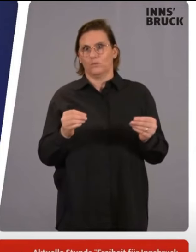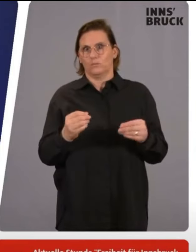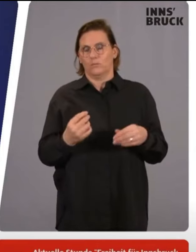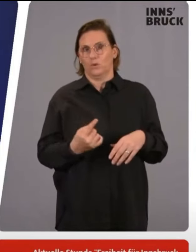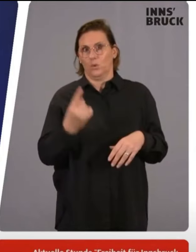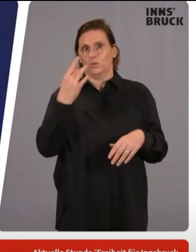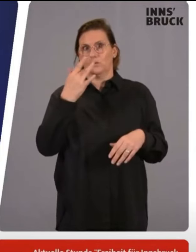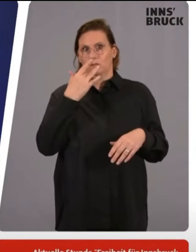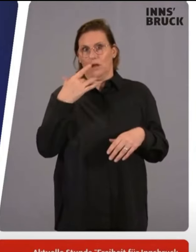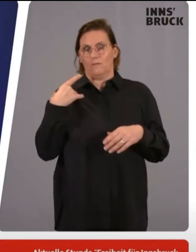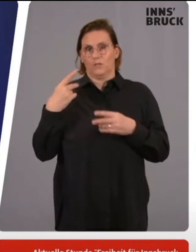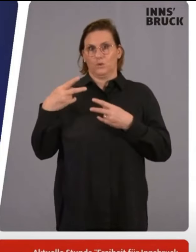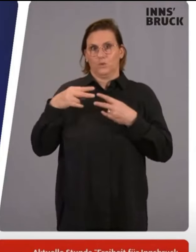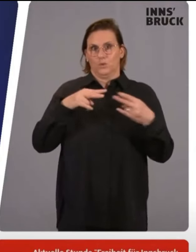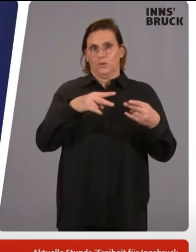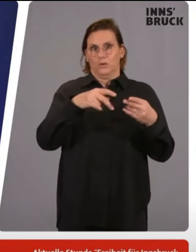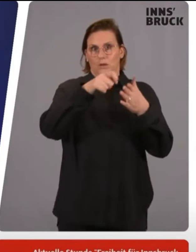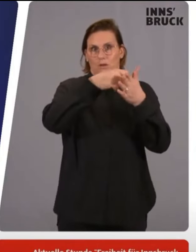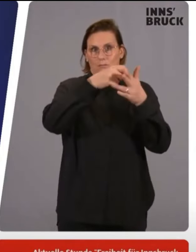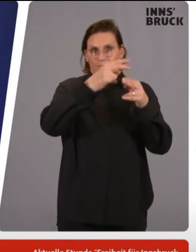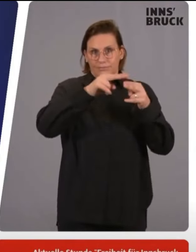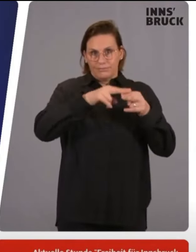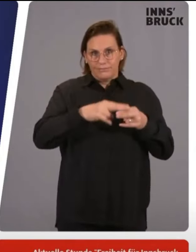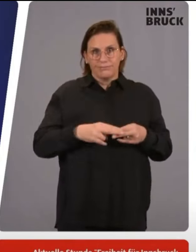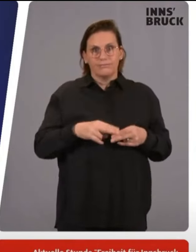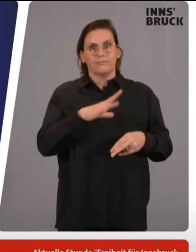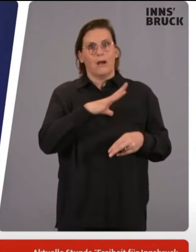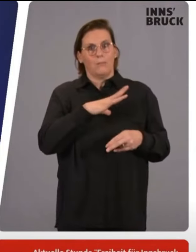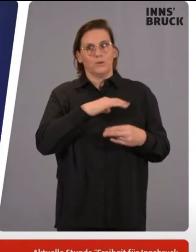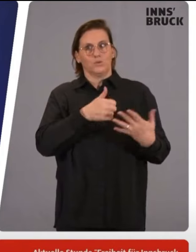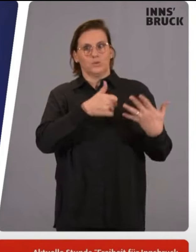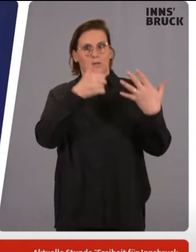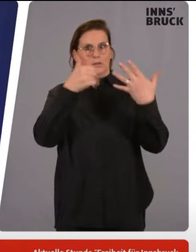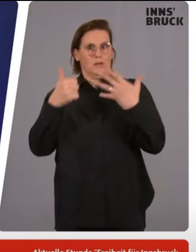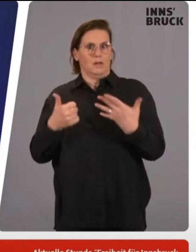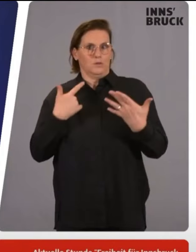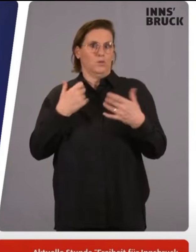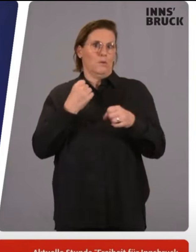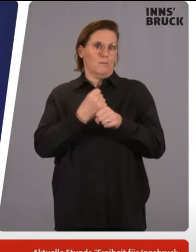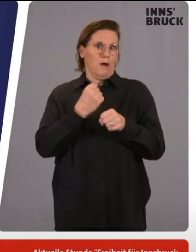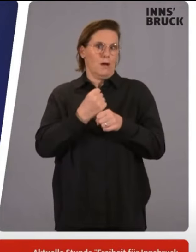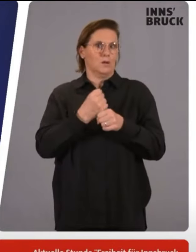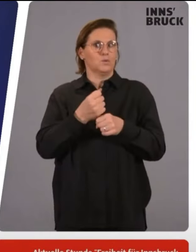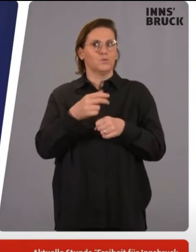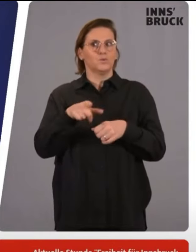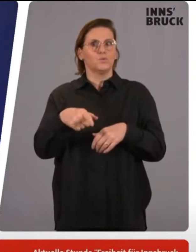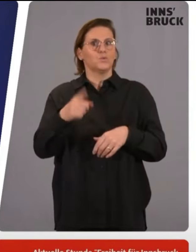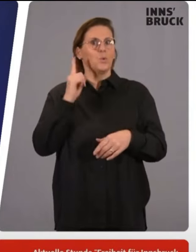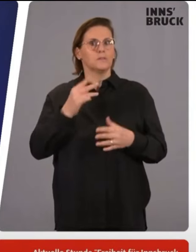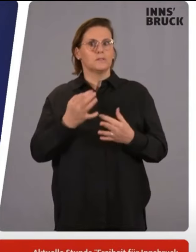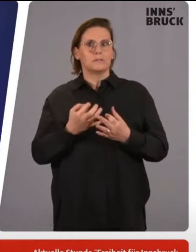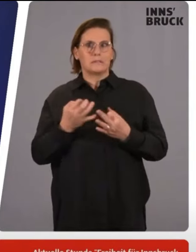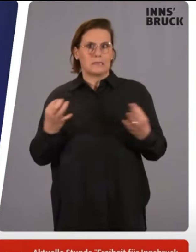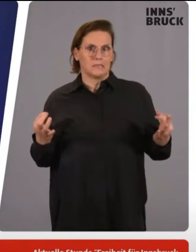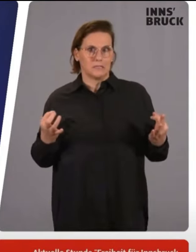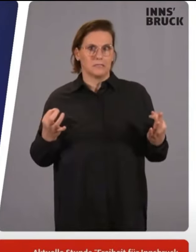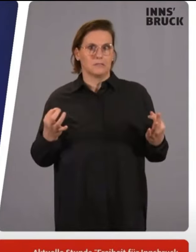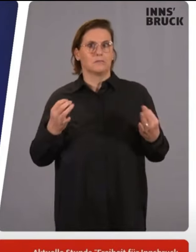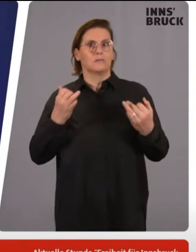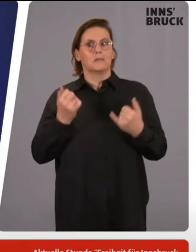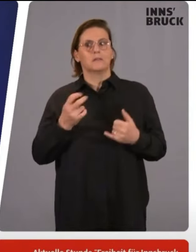hat der Herr Bürgermeister in diesen se Jahren zusammengebracht und sonst nichts jetzt haben wir bisschen Ausblick der